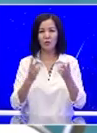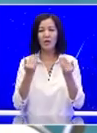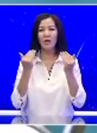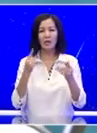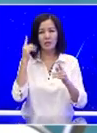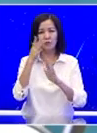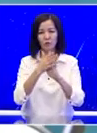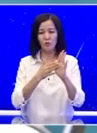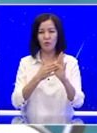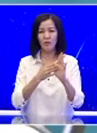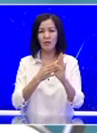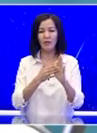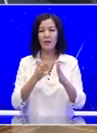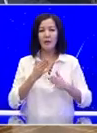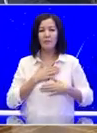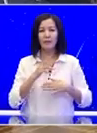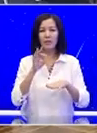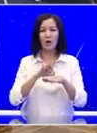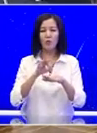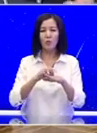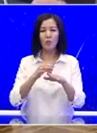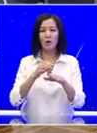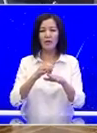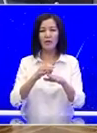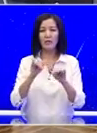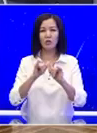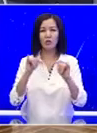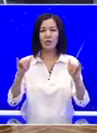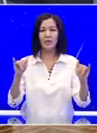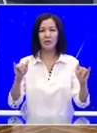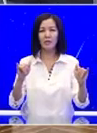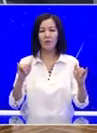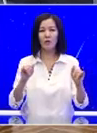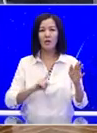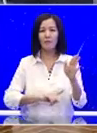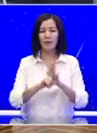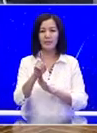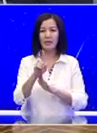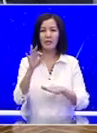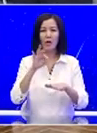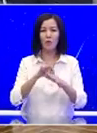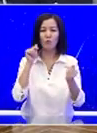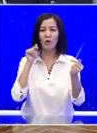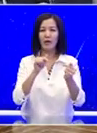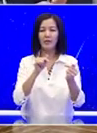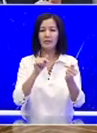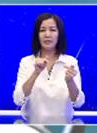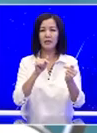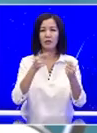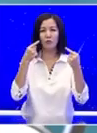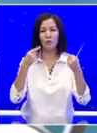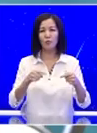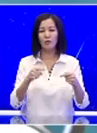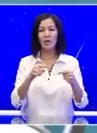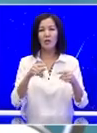өзінде түсінікті болып отыр. Біз коронавируспен аурудың шарықтау шегін әлі өткізген жоқпыз. Індетке қарсы жағдайды жеңілдетуге